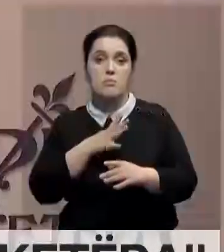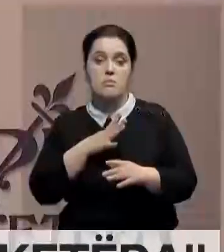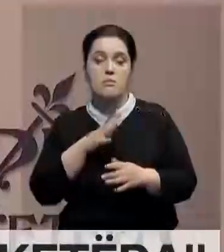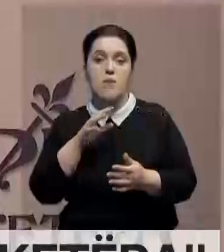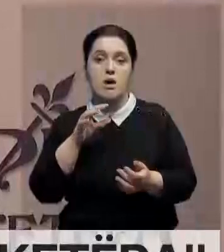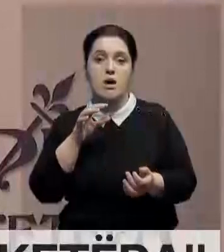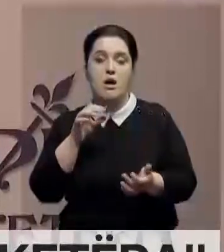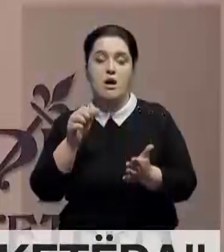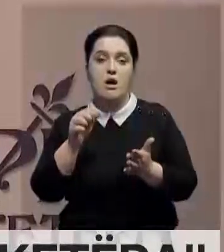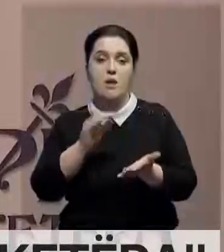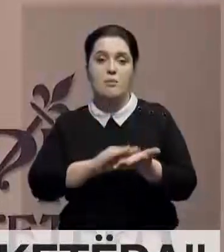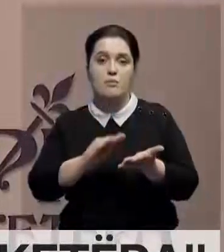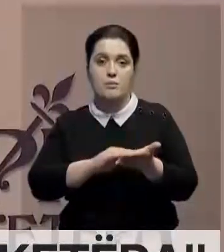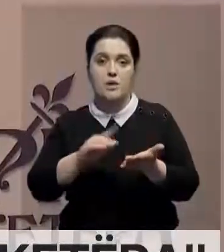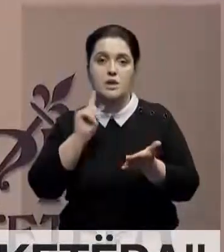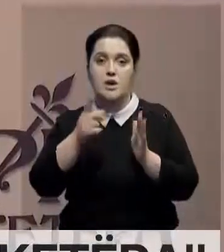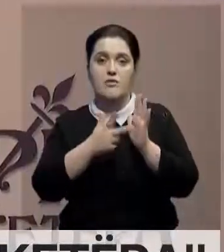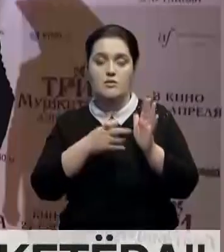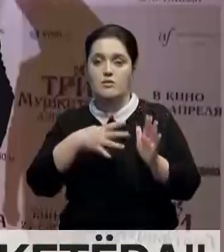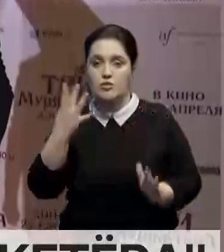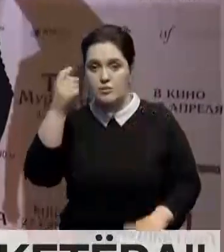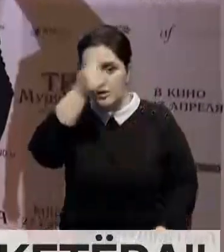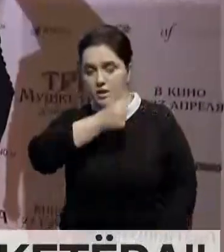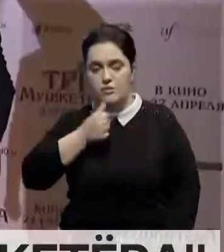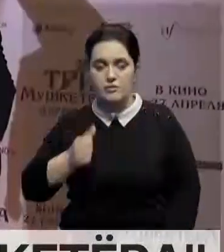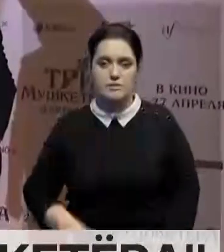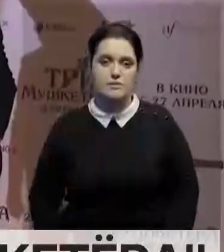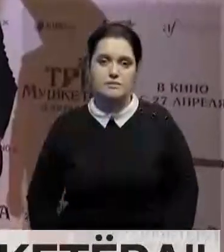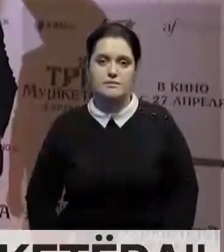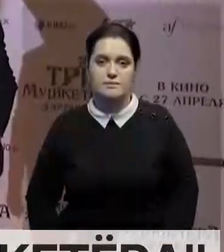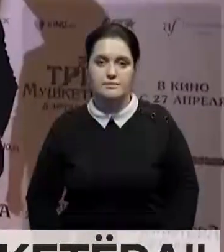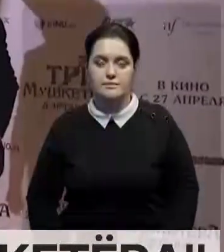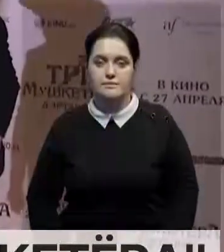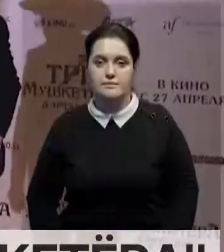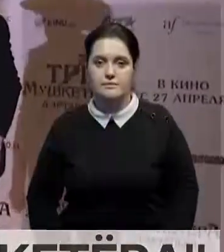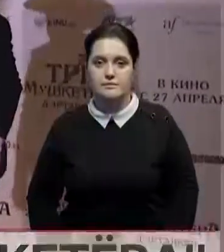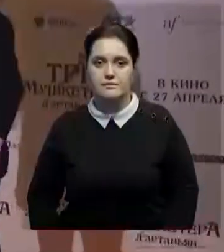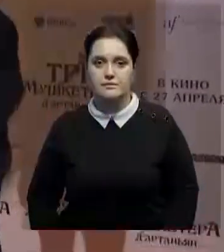1844 году. Наргиза Такижанова, Абин Нарымбаев, Хабар 24, Алматы.